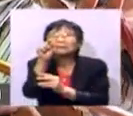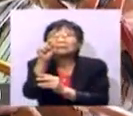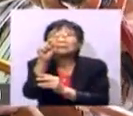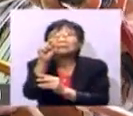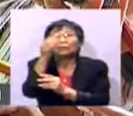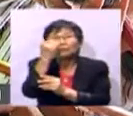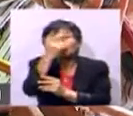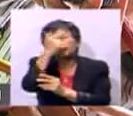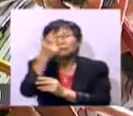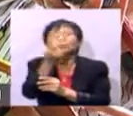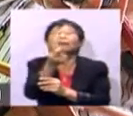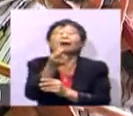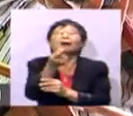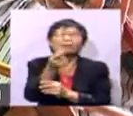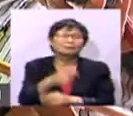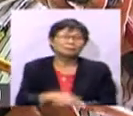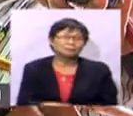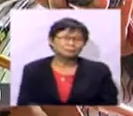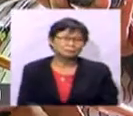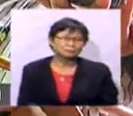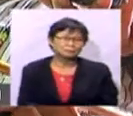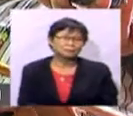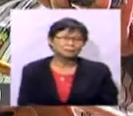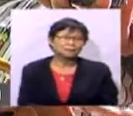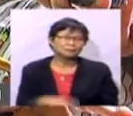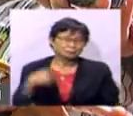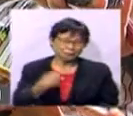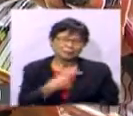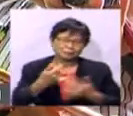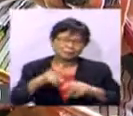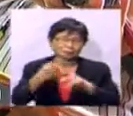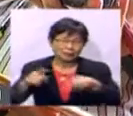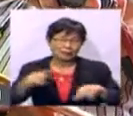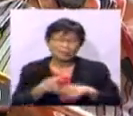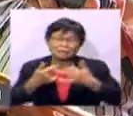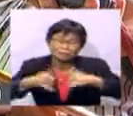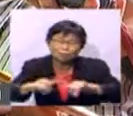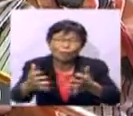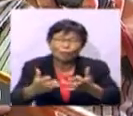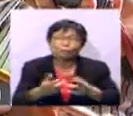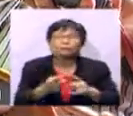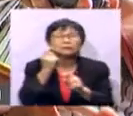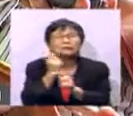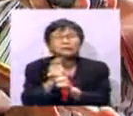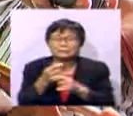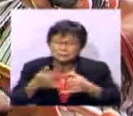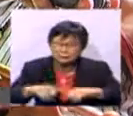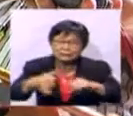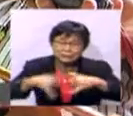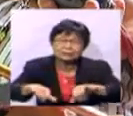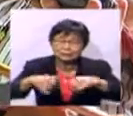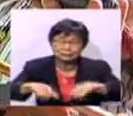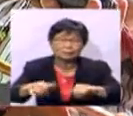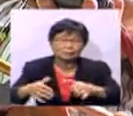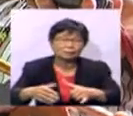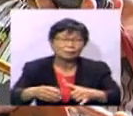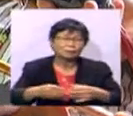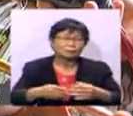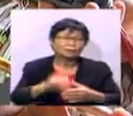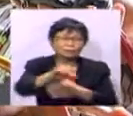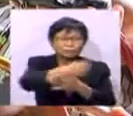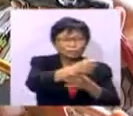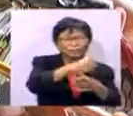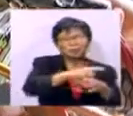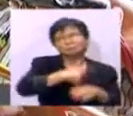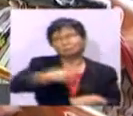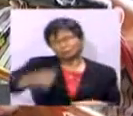dari segi harga lah, ya, makin lama. Tapi kita masih nak cuba maintainkan kita punya market share kita kat sana.